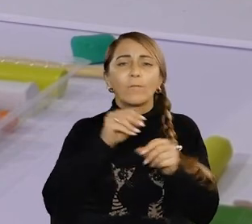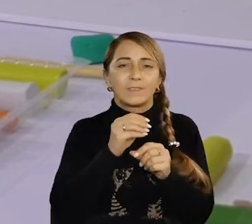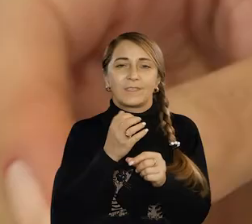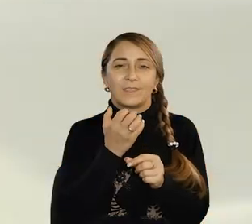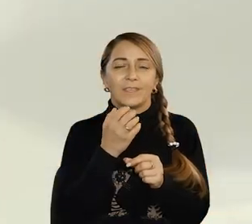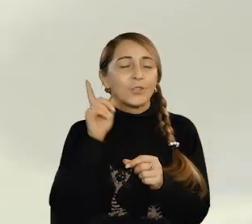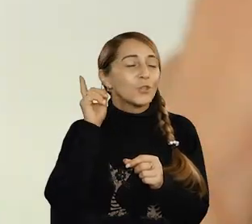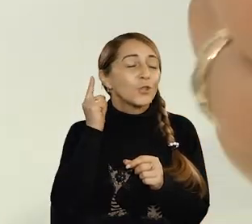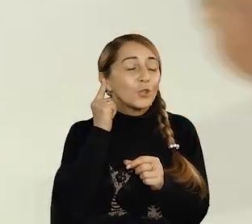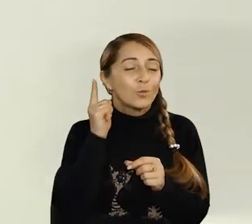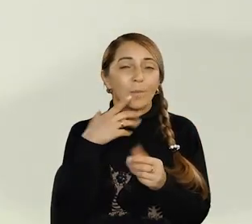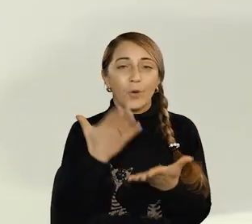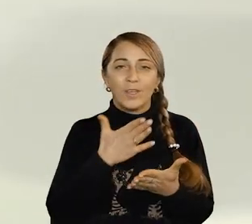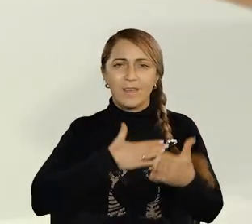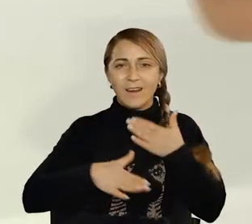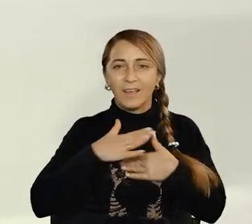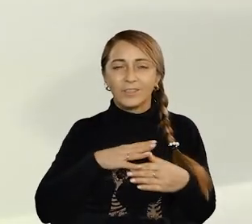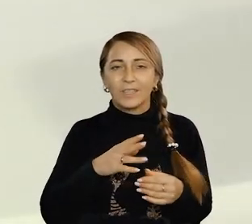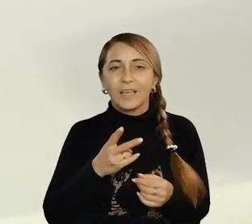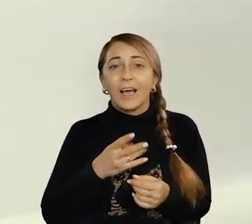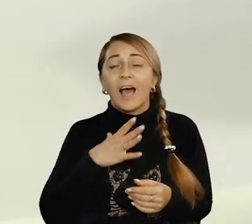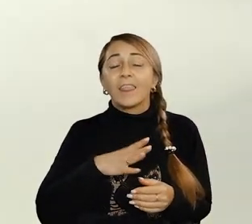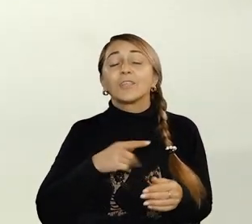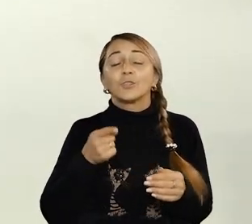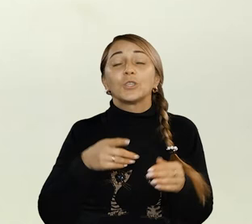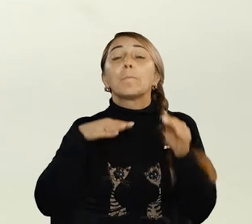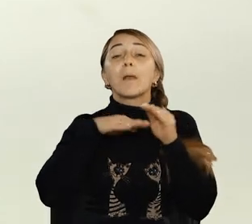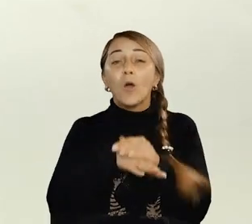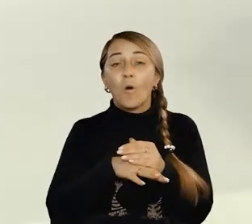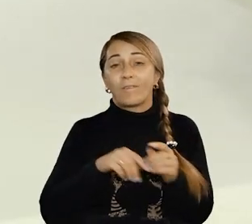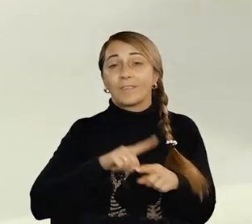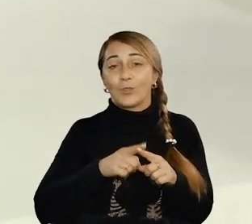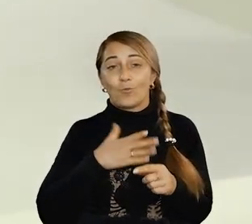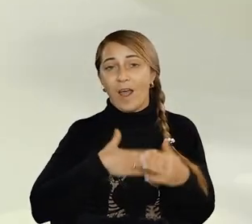їхню радість. Адже навіщо її приховувати?